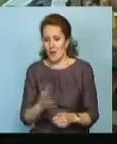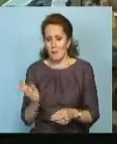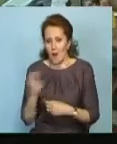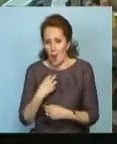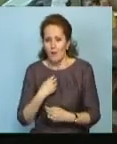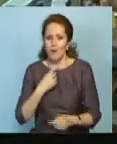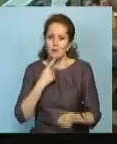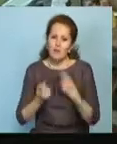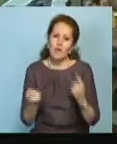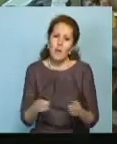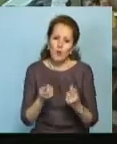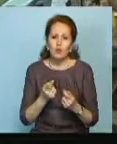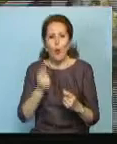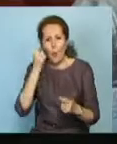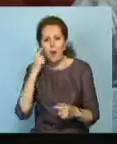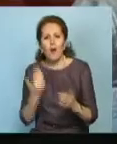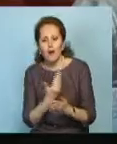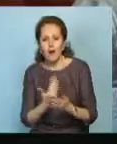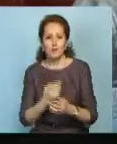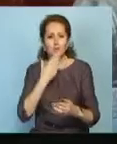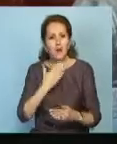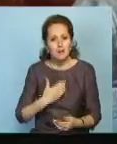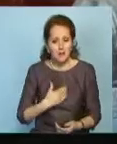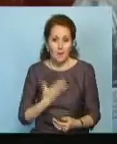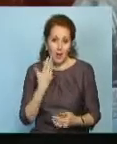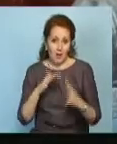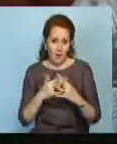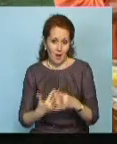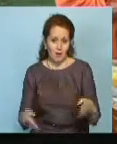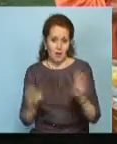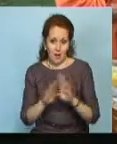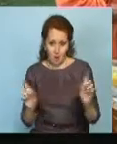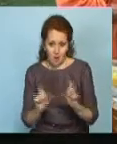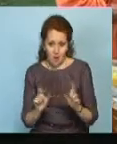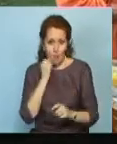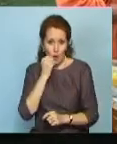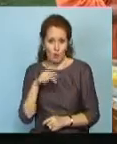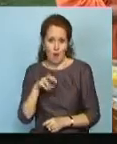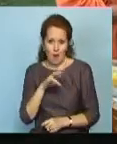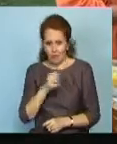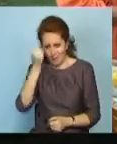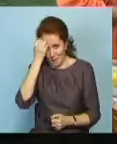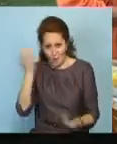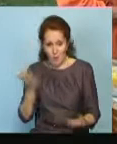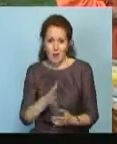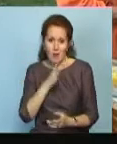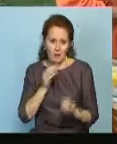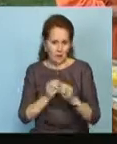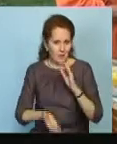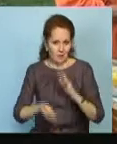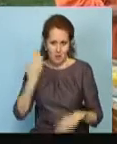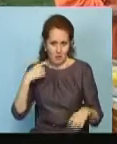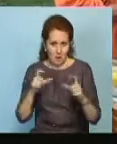чтобы немножко что-то поговорить, спросить. Когда в деревне закрыли магазин, бабушка Лена даже не припомнит. Давно, лет 10 не меньше.